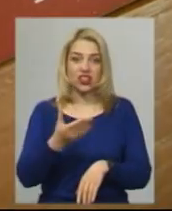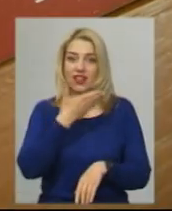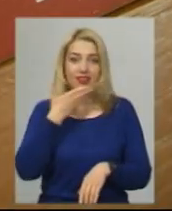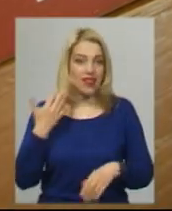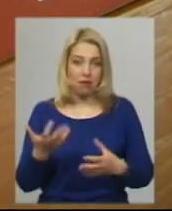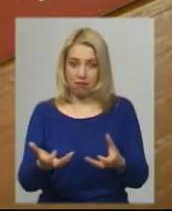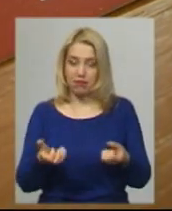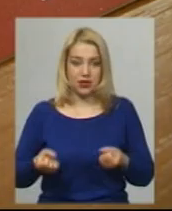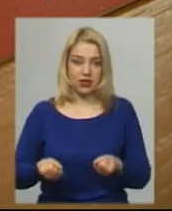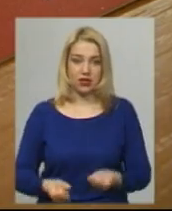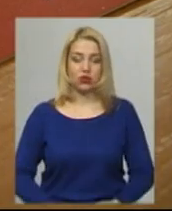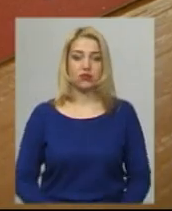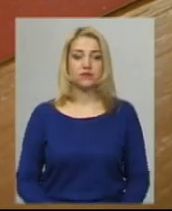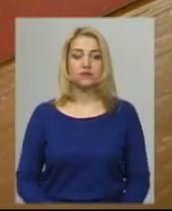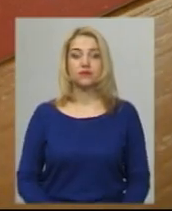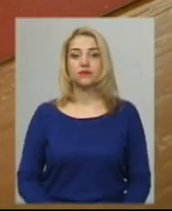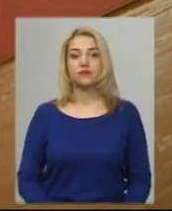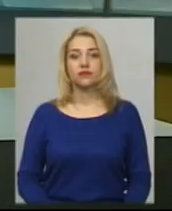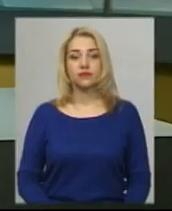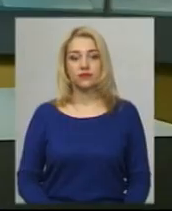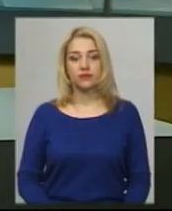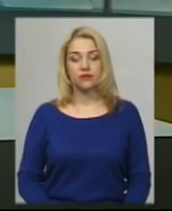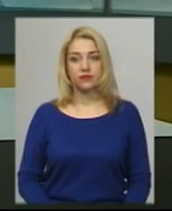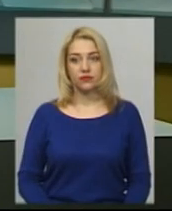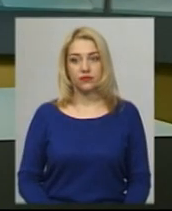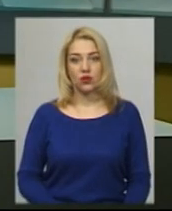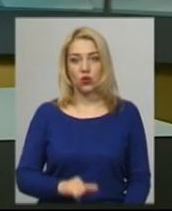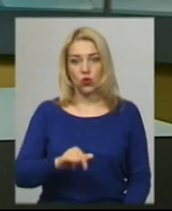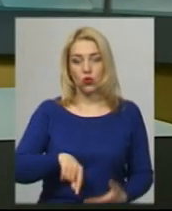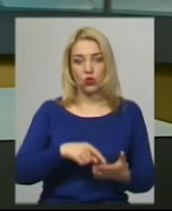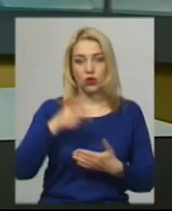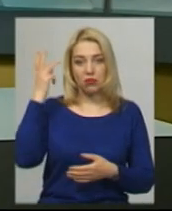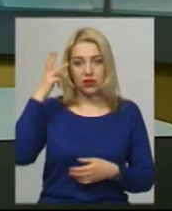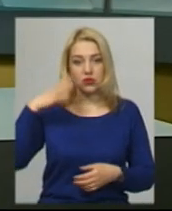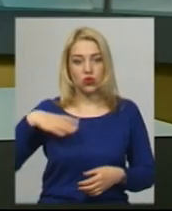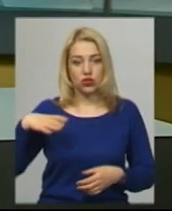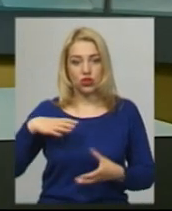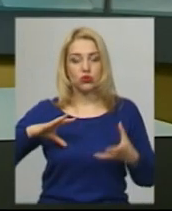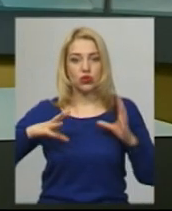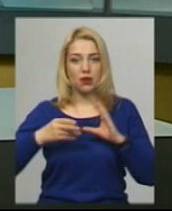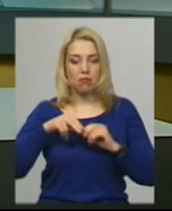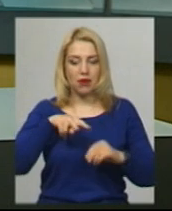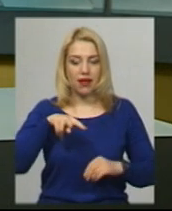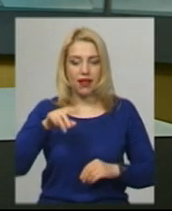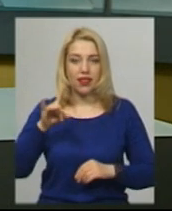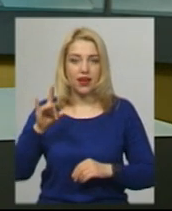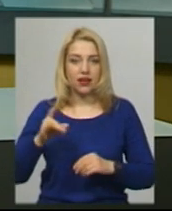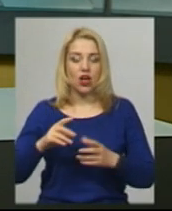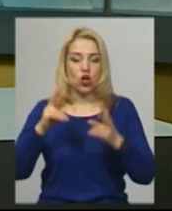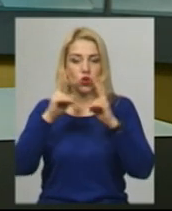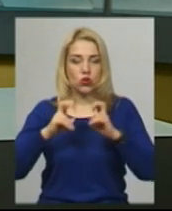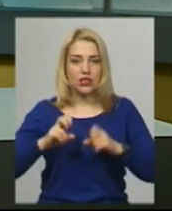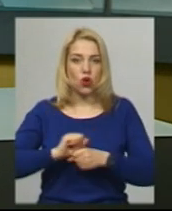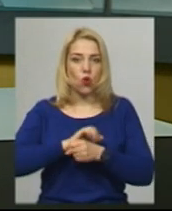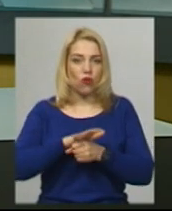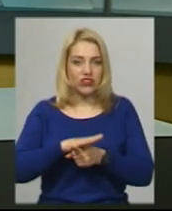Юрій Чорний. Новини на Суспільному. Хмельницький. У Хмельницькому очікують результати ПЛР-дослідження на